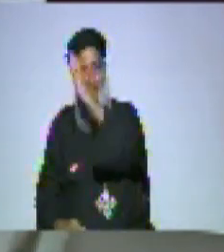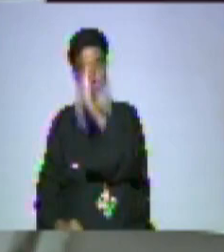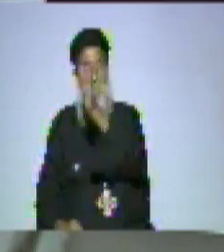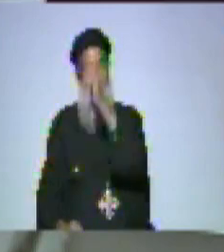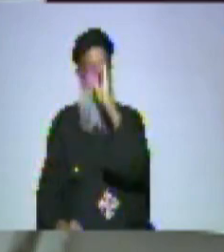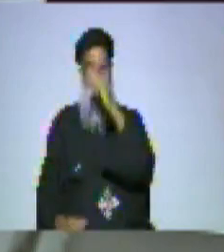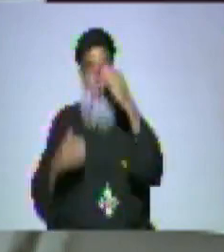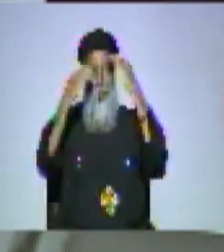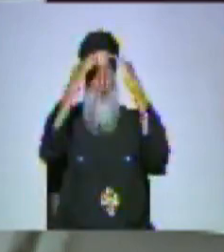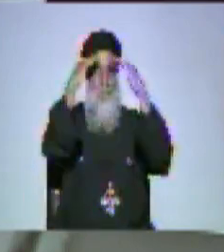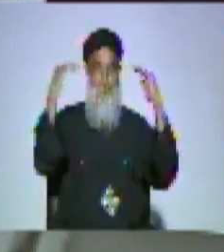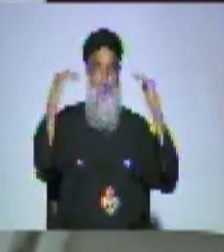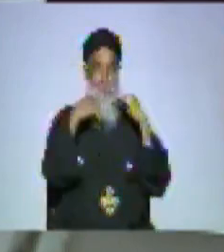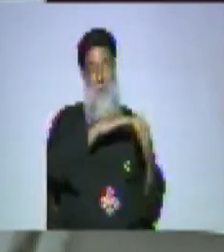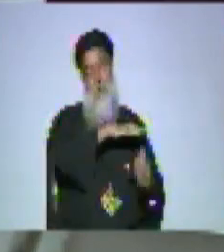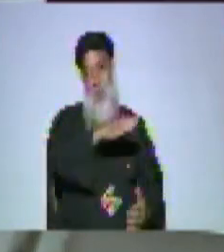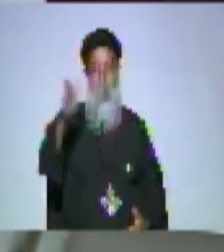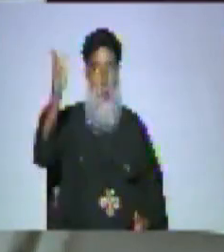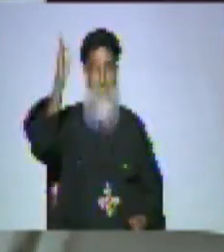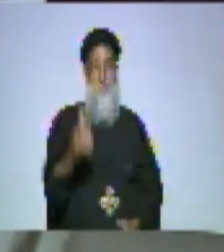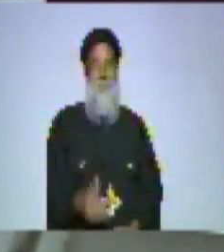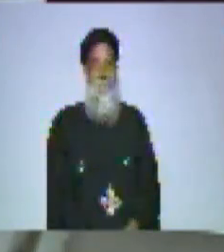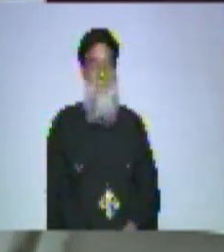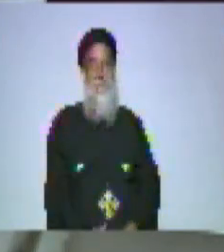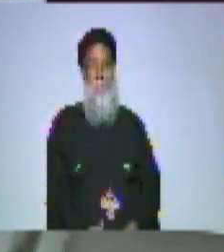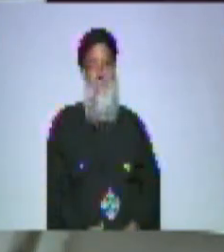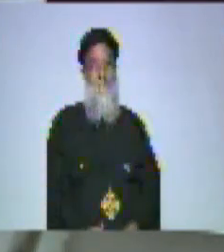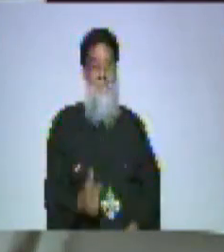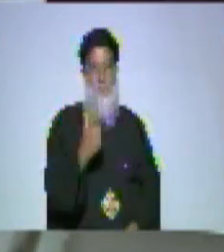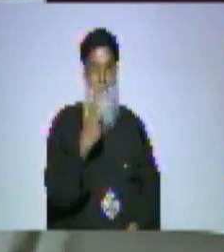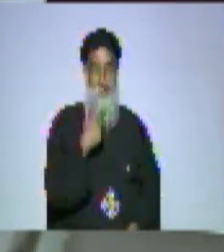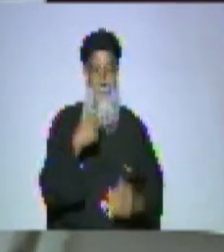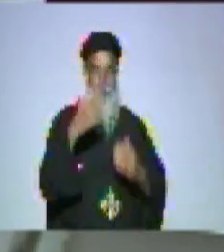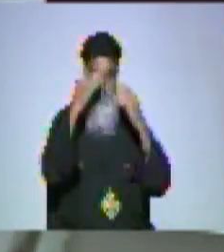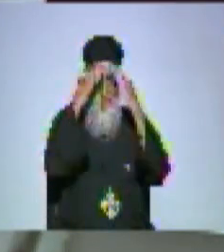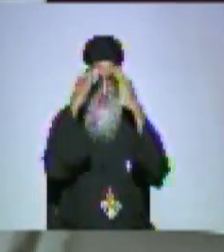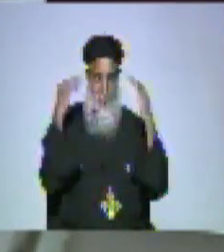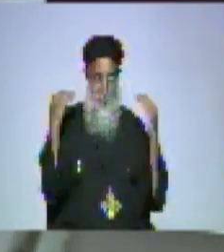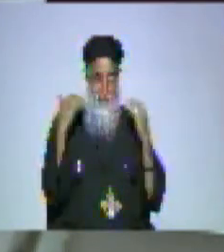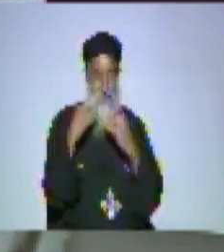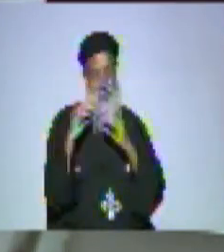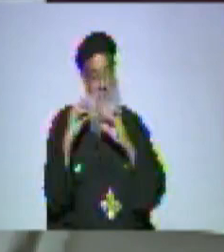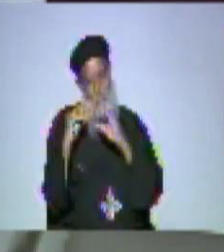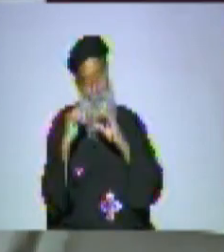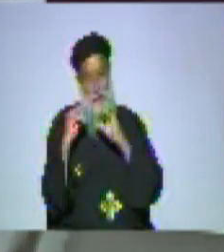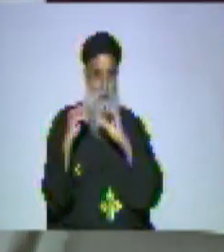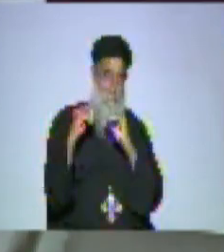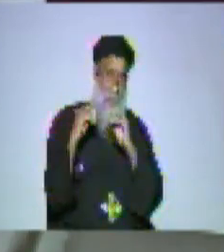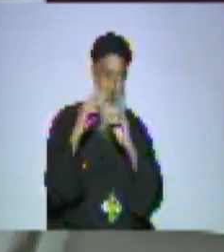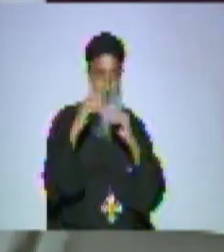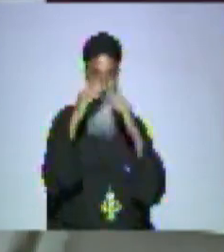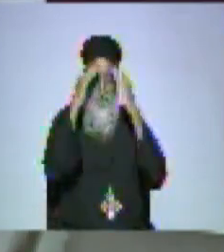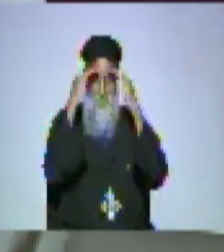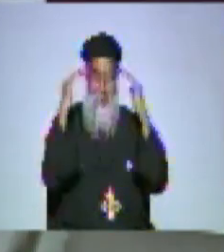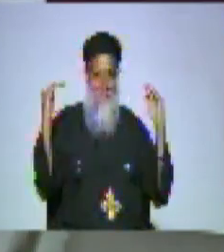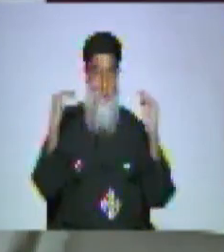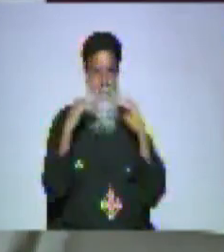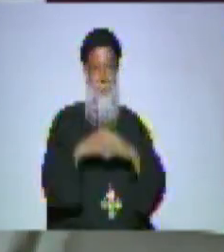سكته الرهبنه وقال لي بتحب دير ايه وتكلمنا في موضوع الدير